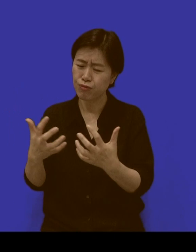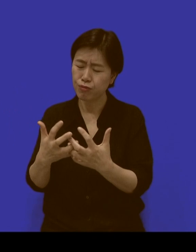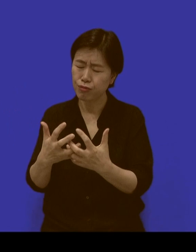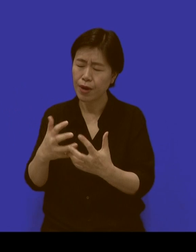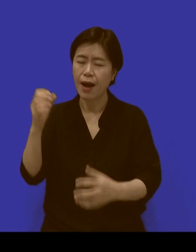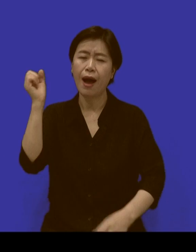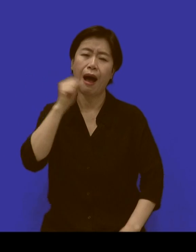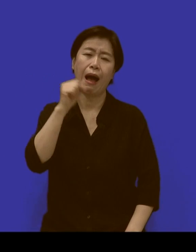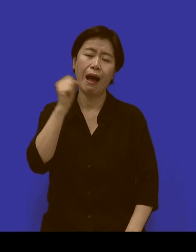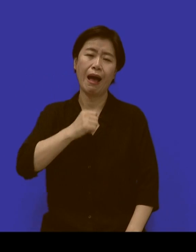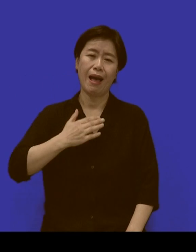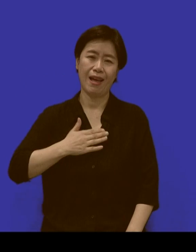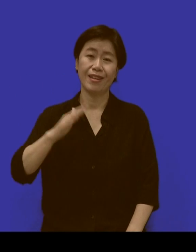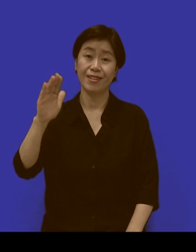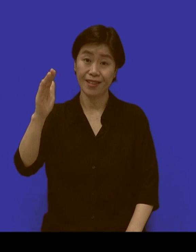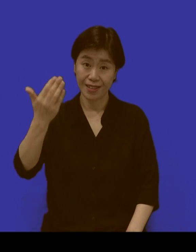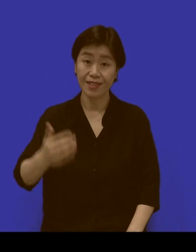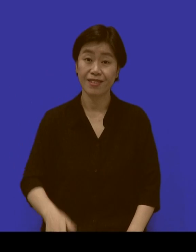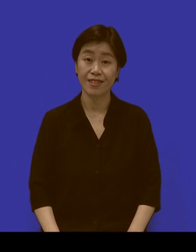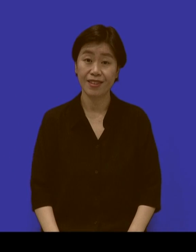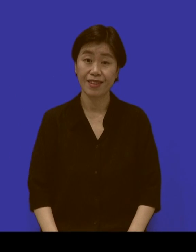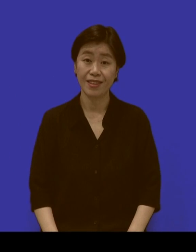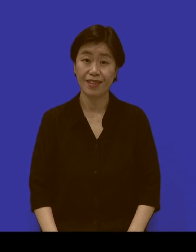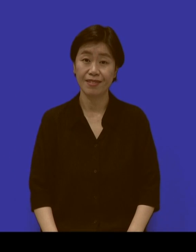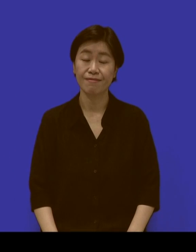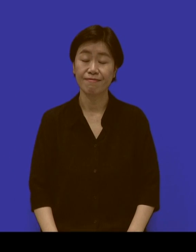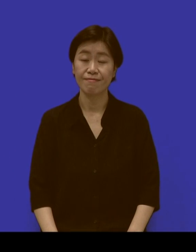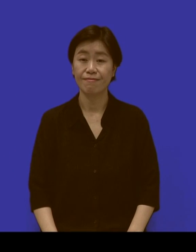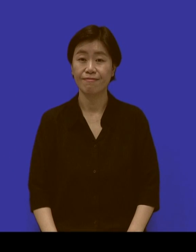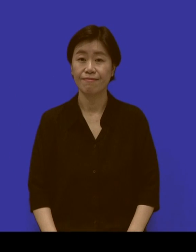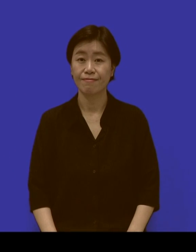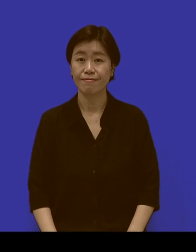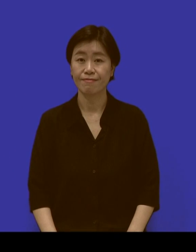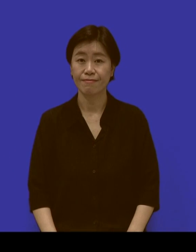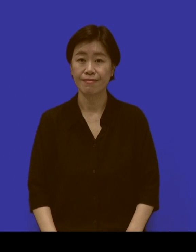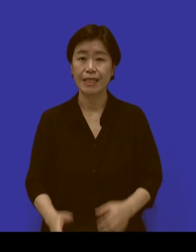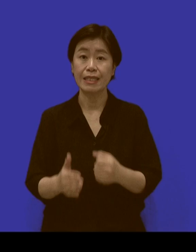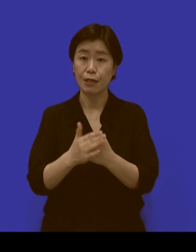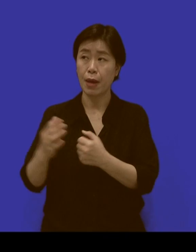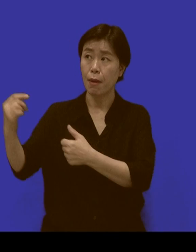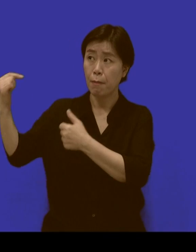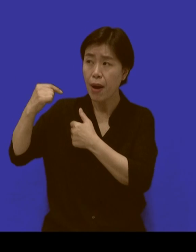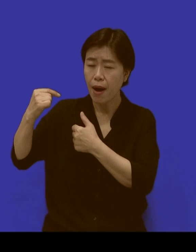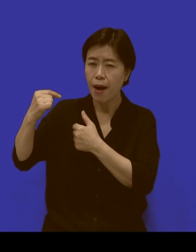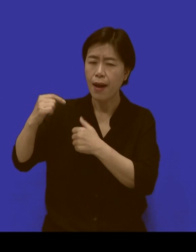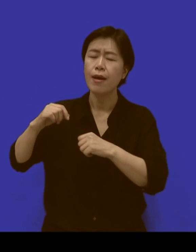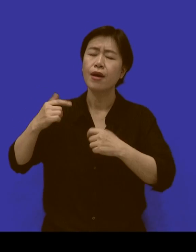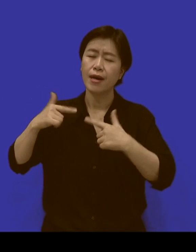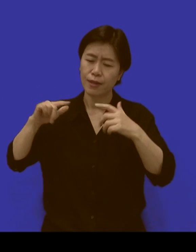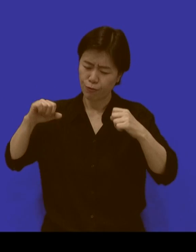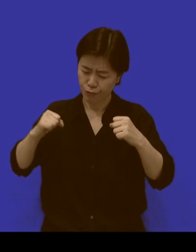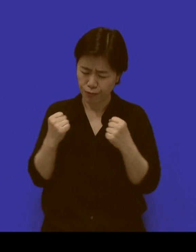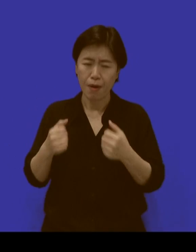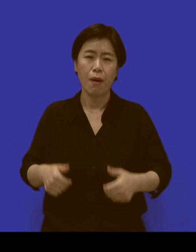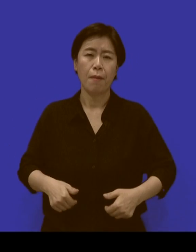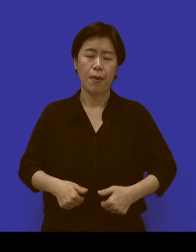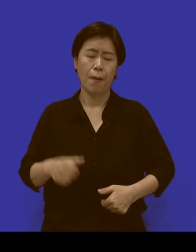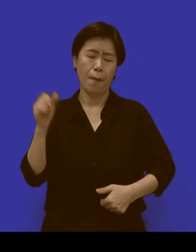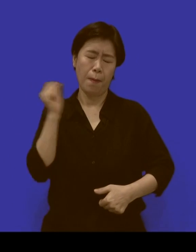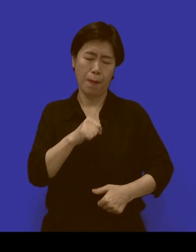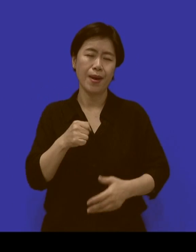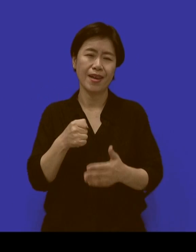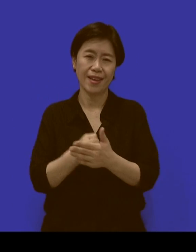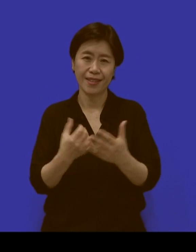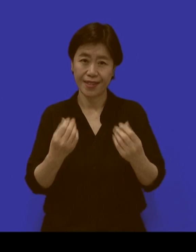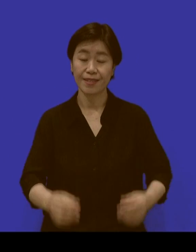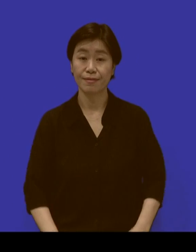깨달음이 있었어요. 네. 그래서 그때부터는 무슨 말을 하시든지 내가 순종해야겠다. 네. 그러면서 하나 더